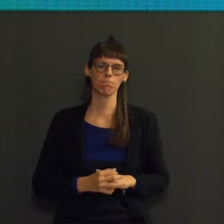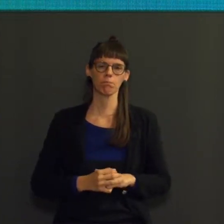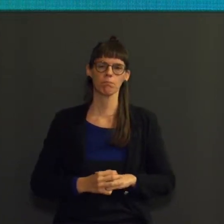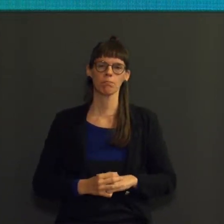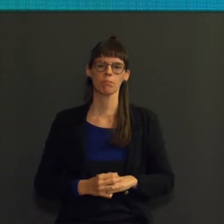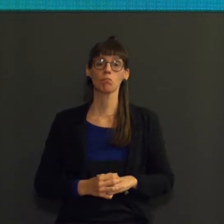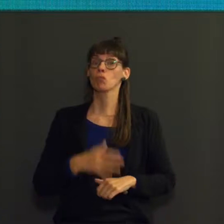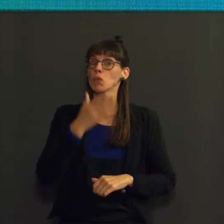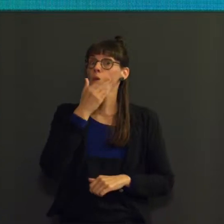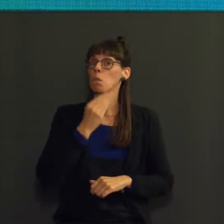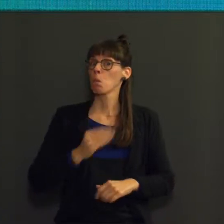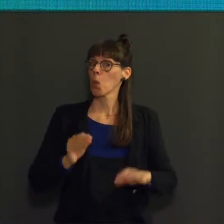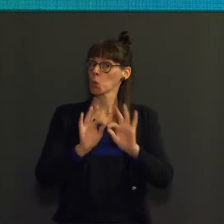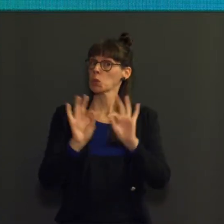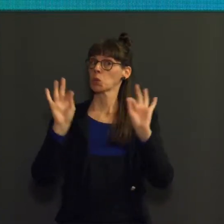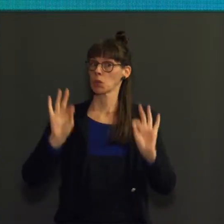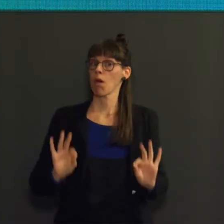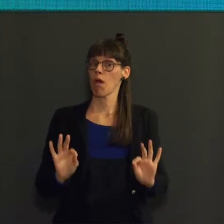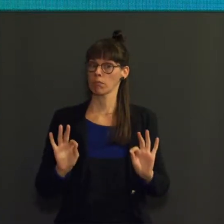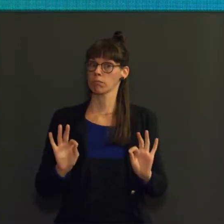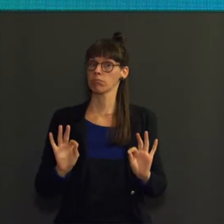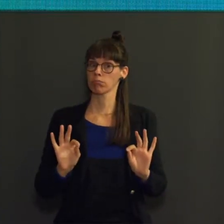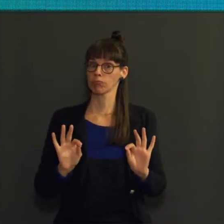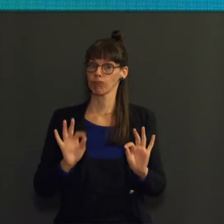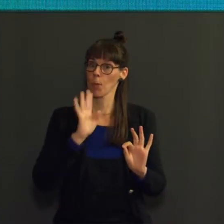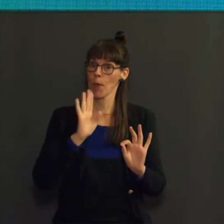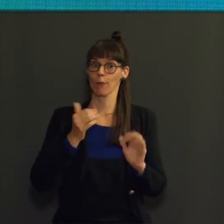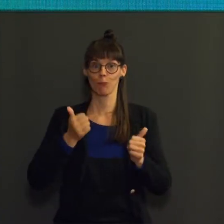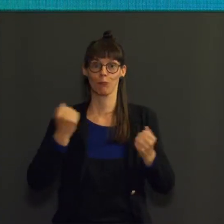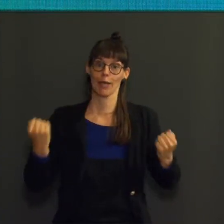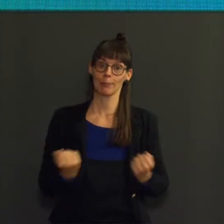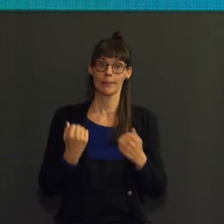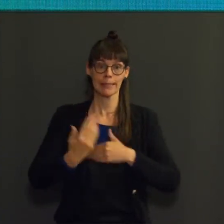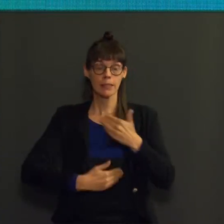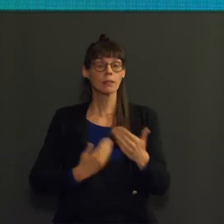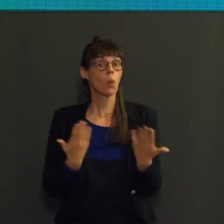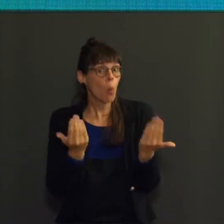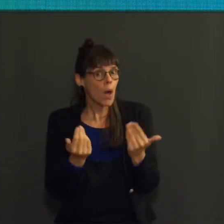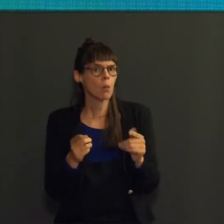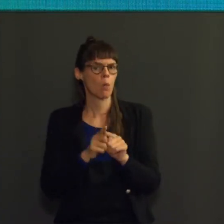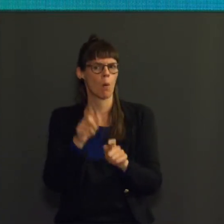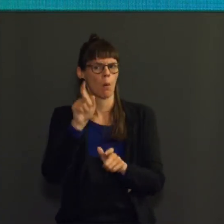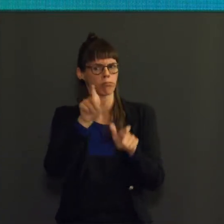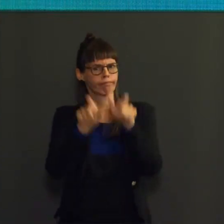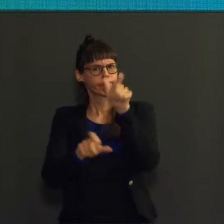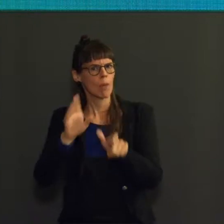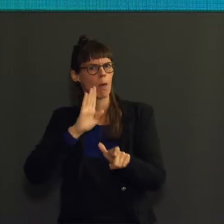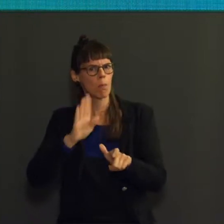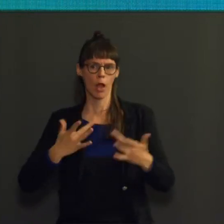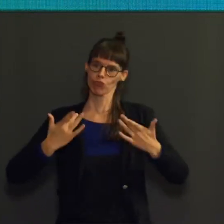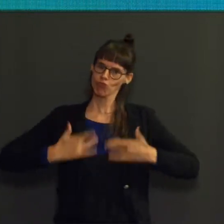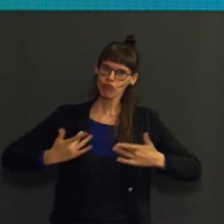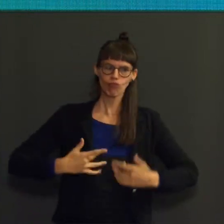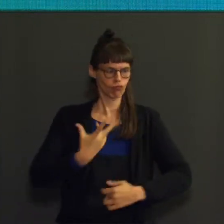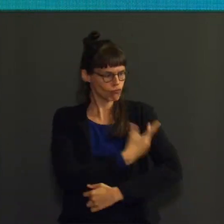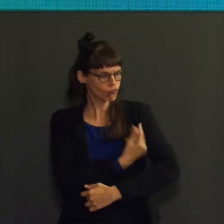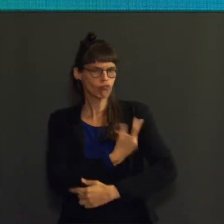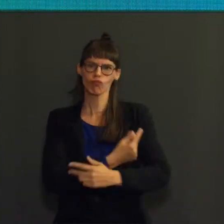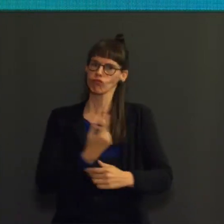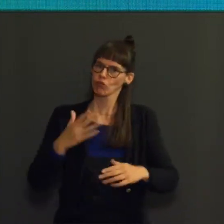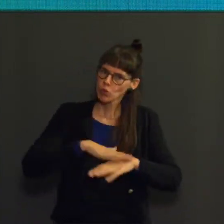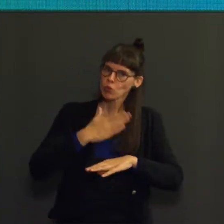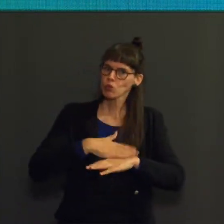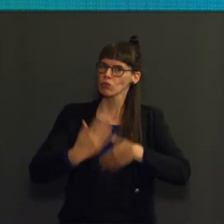Dit is een mooi resultaat voor België, dat we ook te danken hebben aan de hoge bereidheid van de Belgen om zich te laten